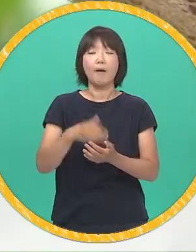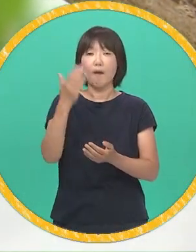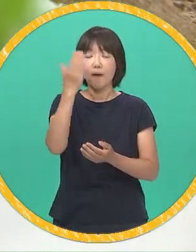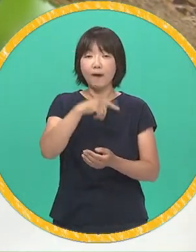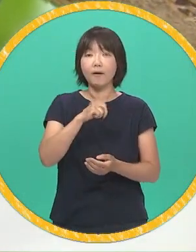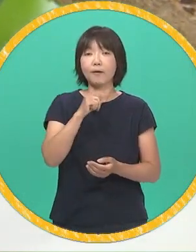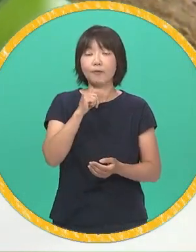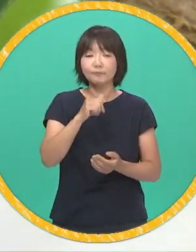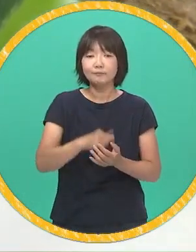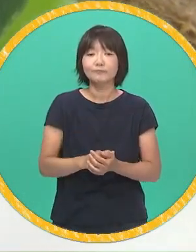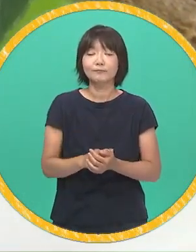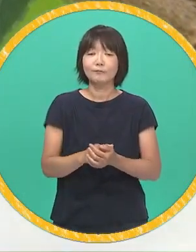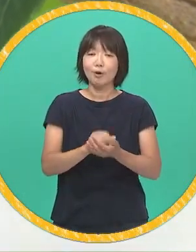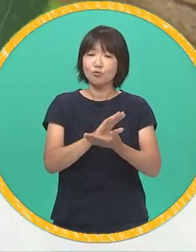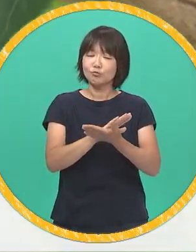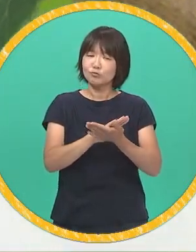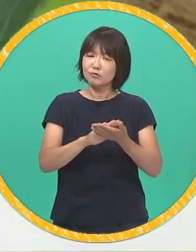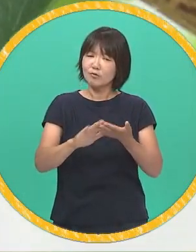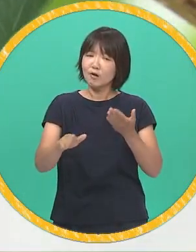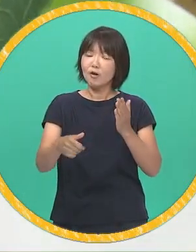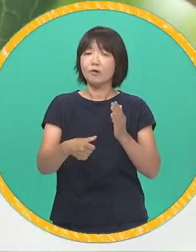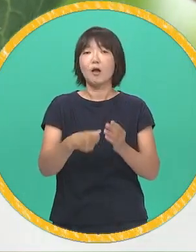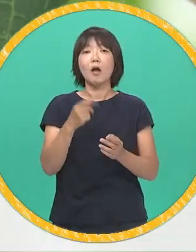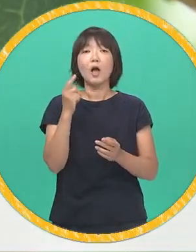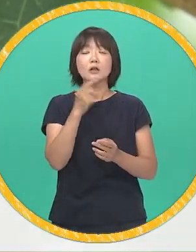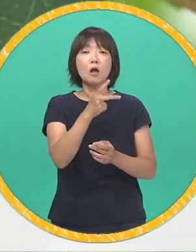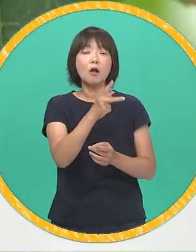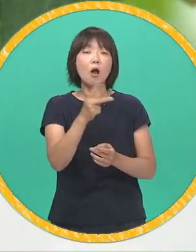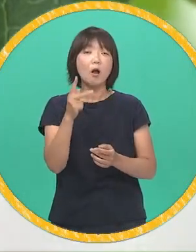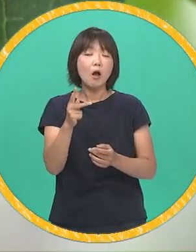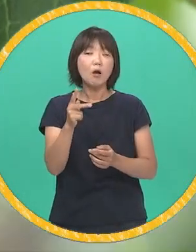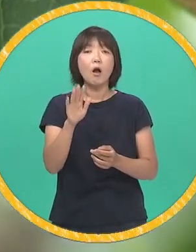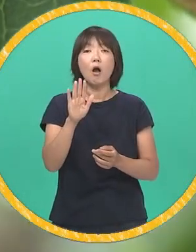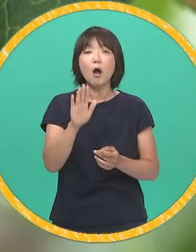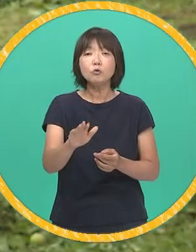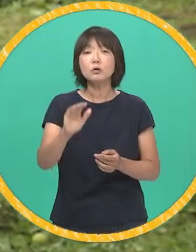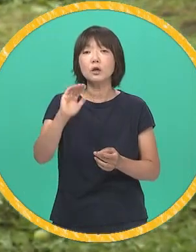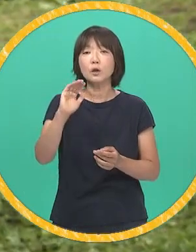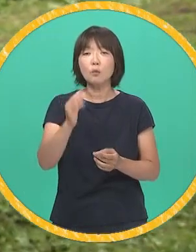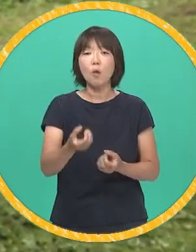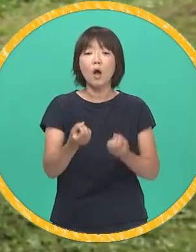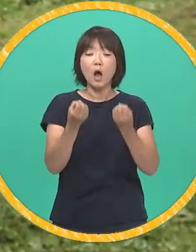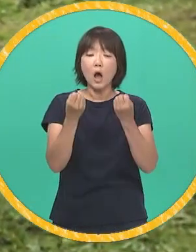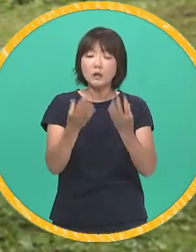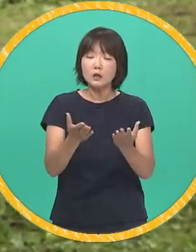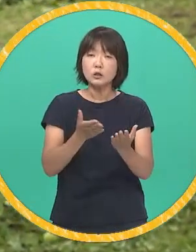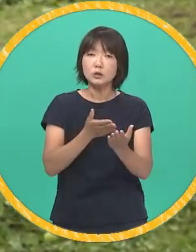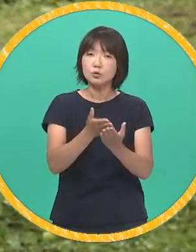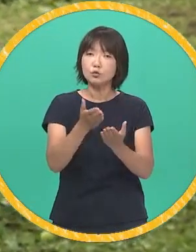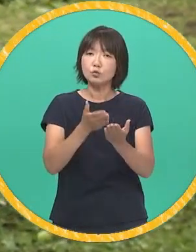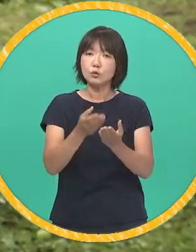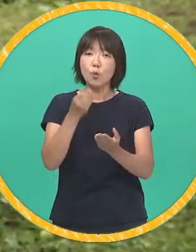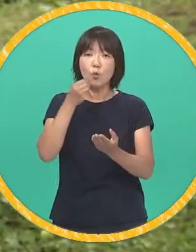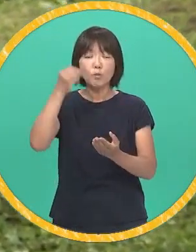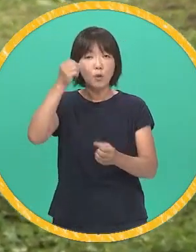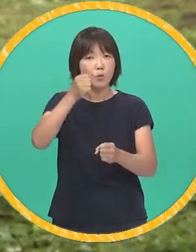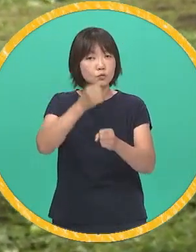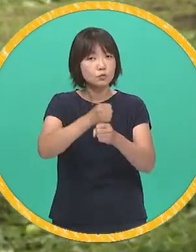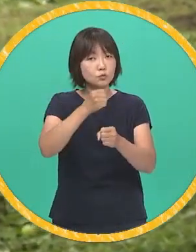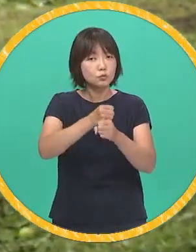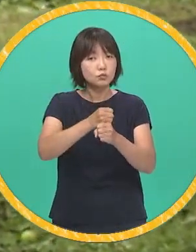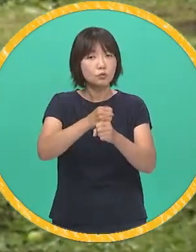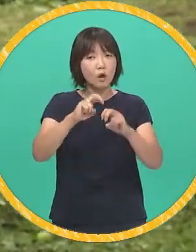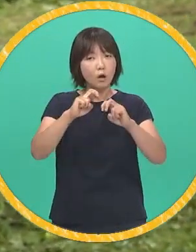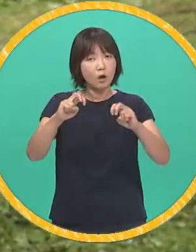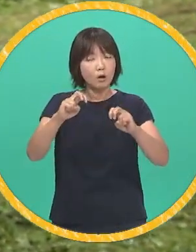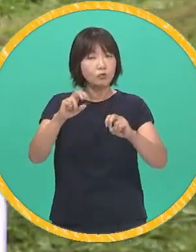ああ素敵なちらかが梅があるのに新しい親子の梅を開発されて